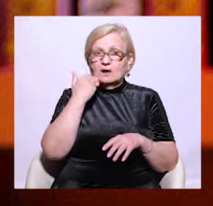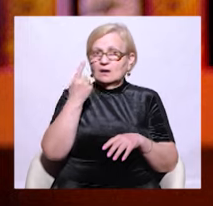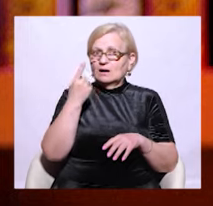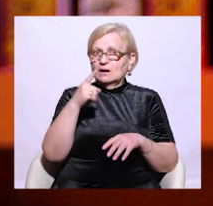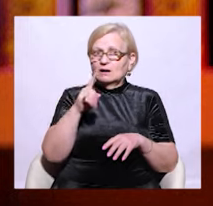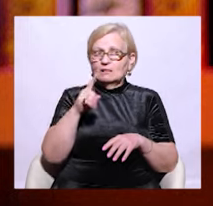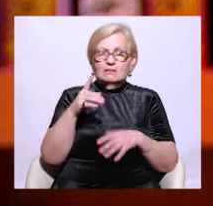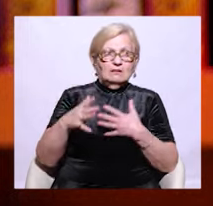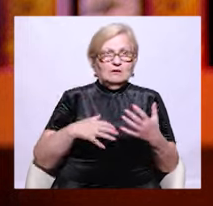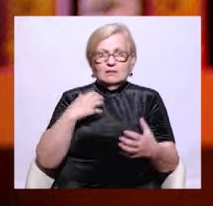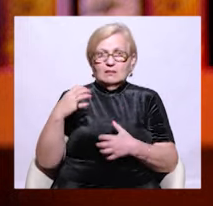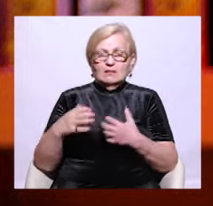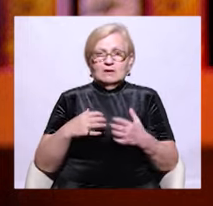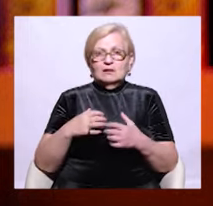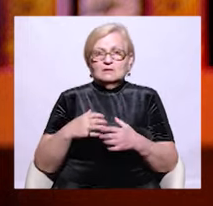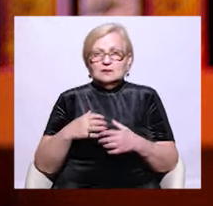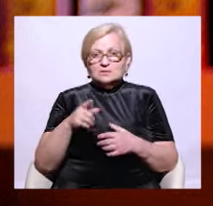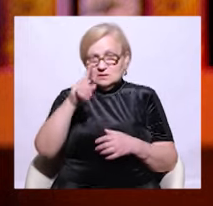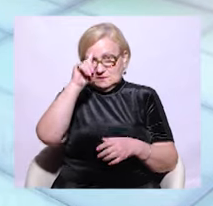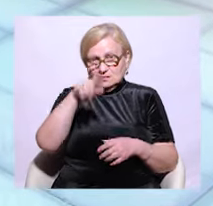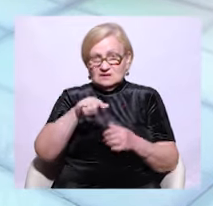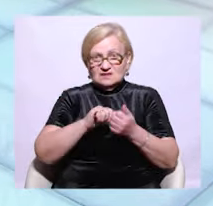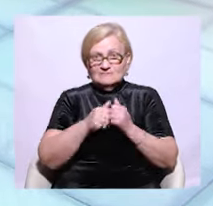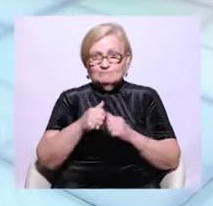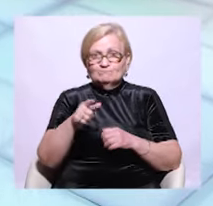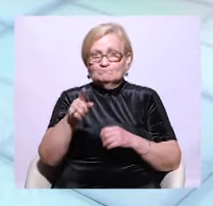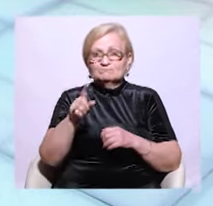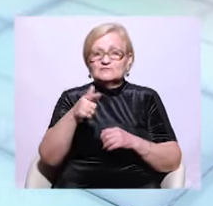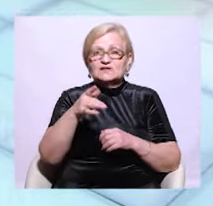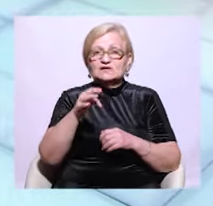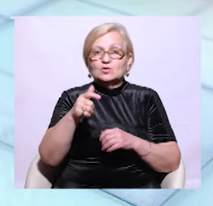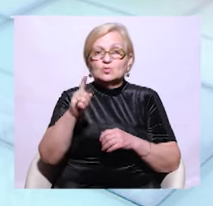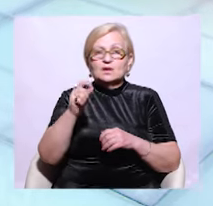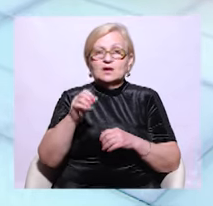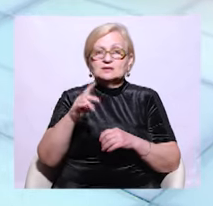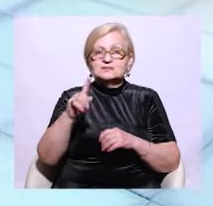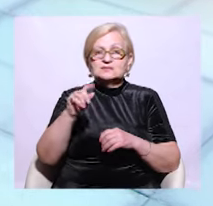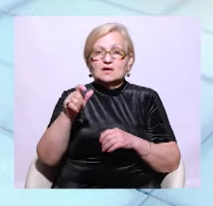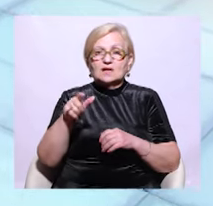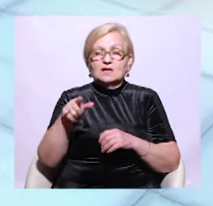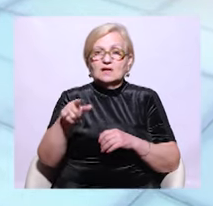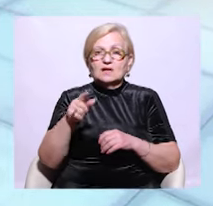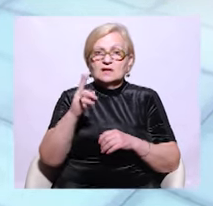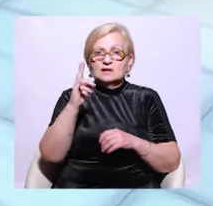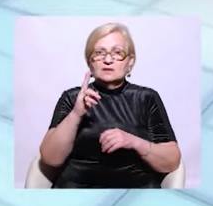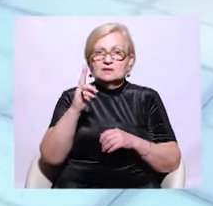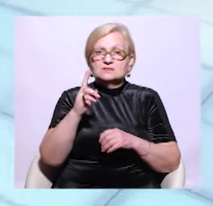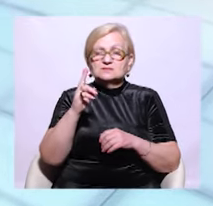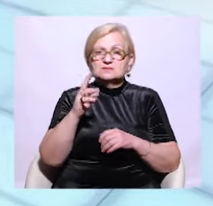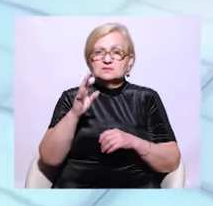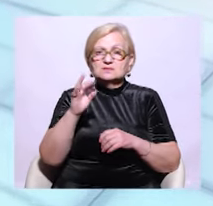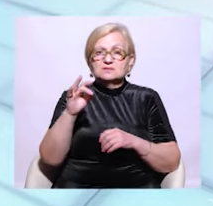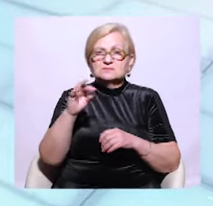წუთასვე დაფაცურდნენ და ჩვენ გვახსოვს, რომ გრიგოლ ხანძთელის ცხოვრებაში არის ეგრეთ წოდებული ცქირის